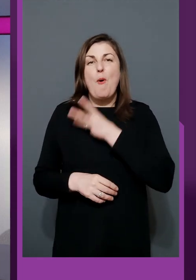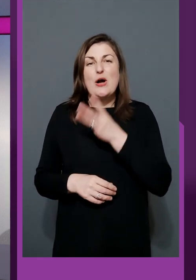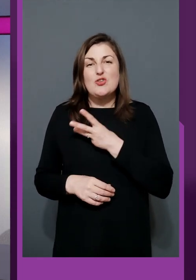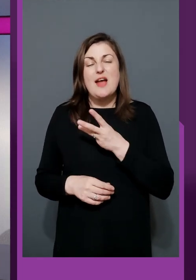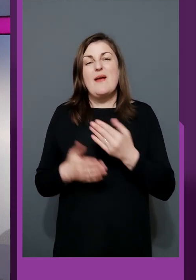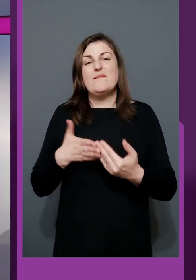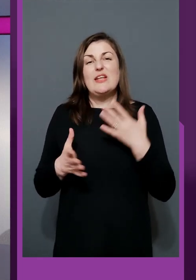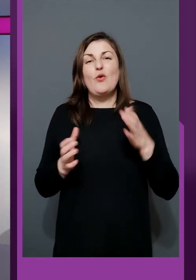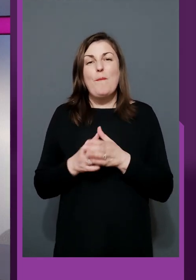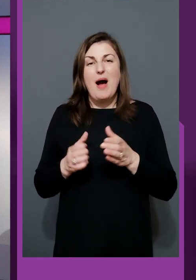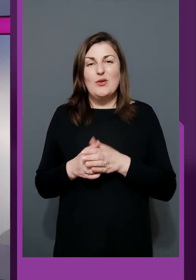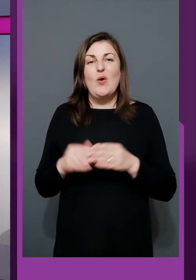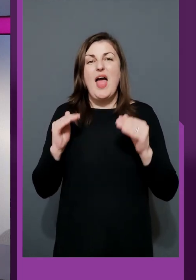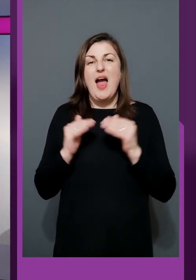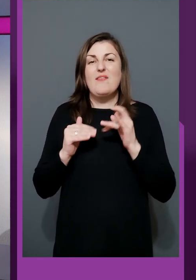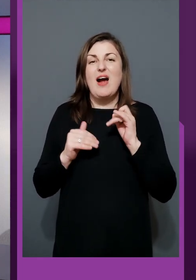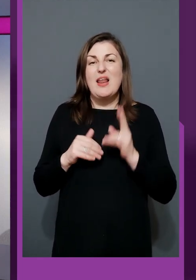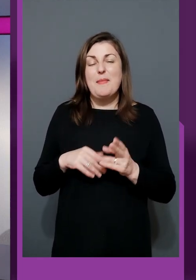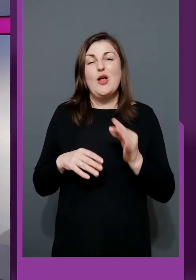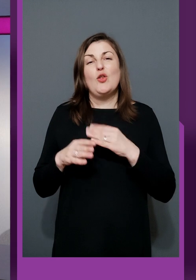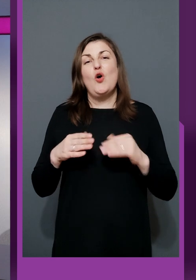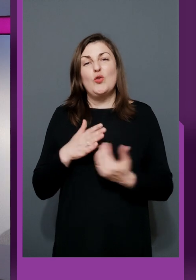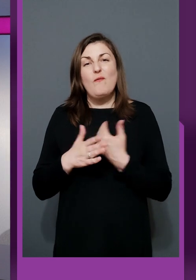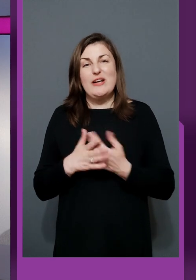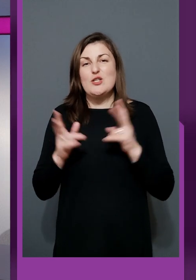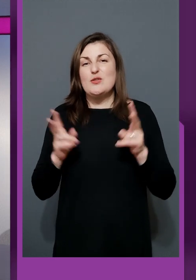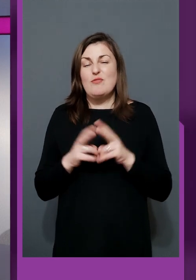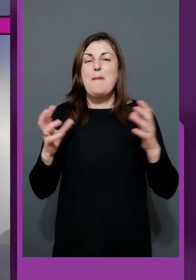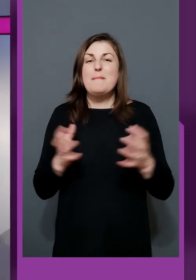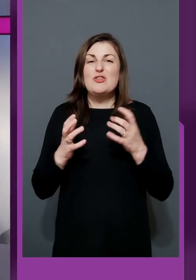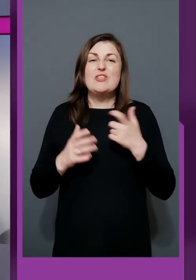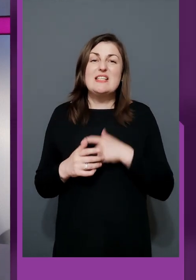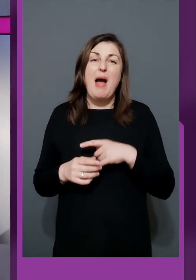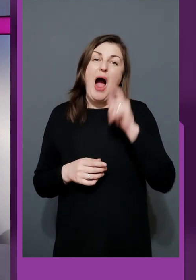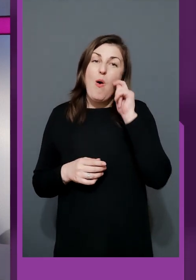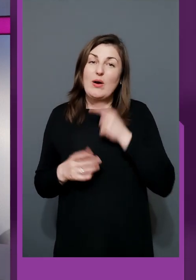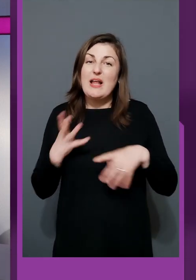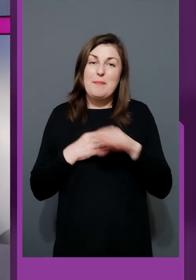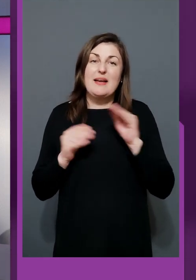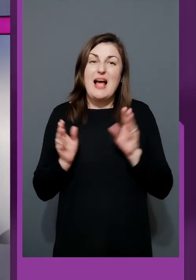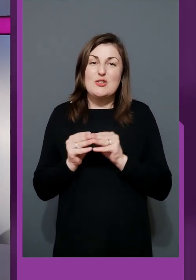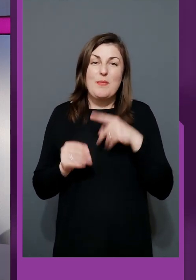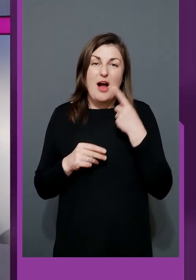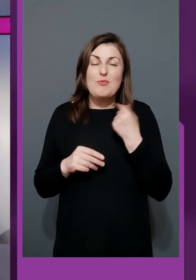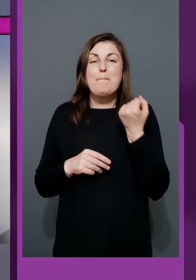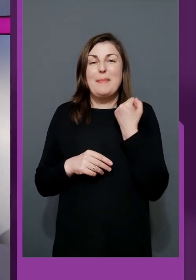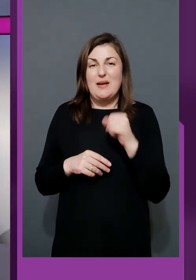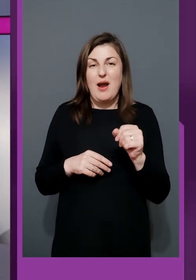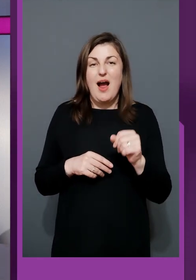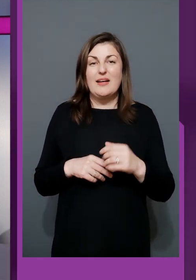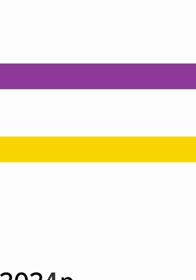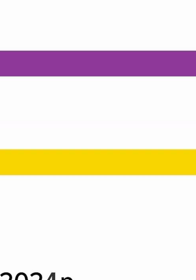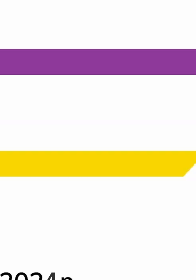найкращими побажаннями від команди каналу еквалімпік і до нових зустрічей Бережіть себе а Україні ми разом кажемо